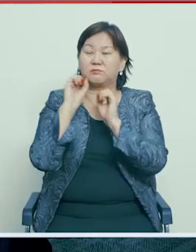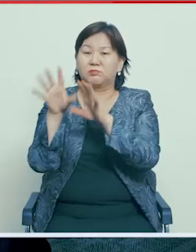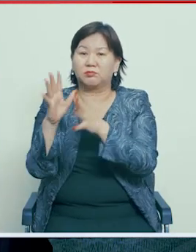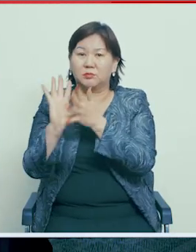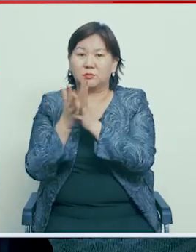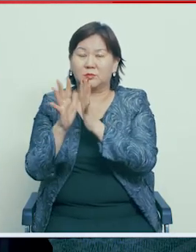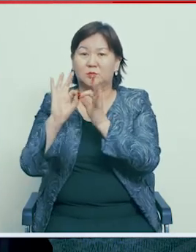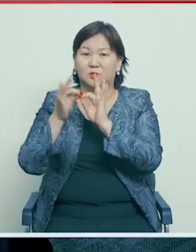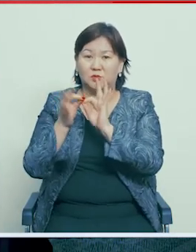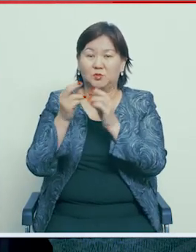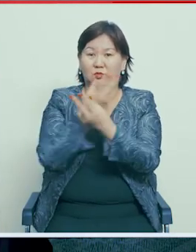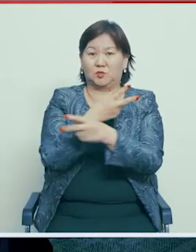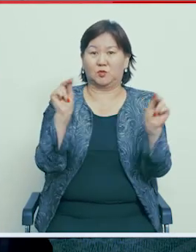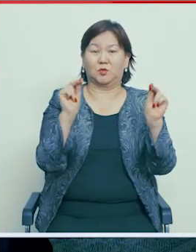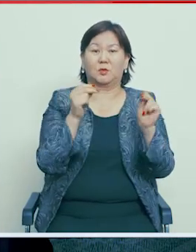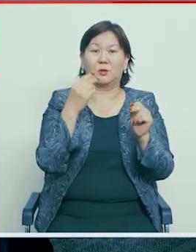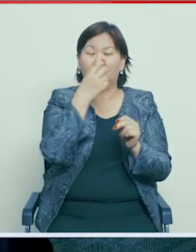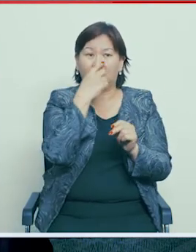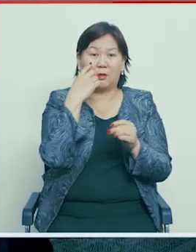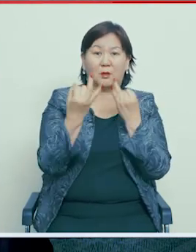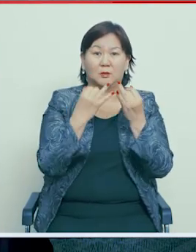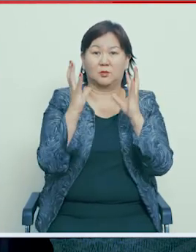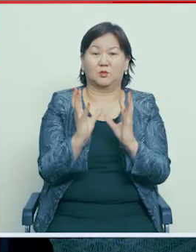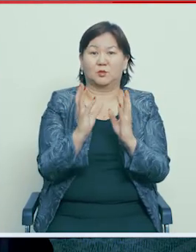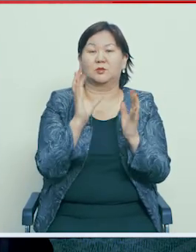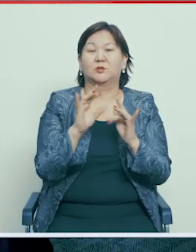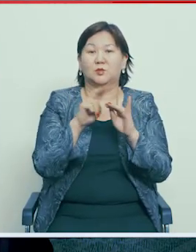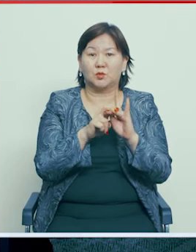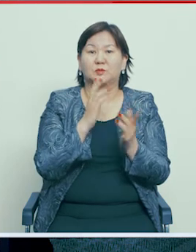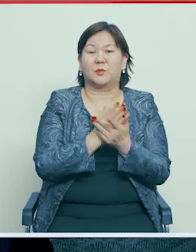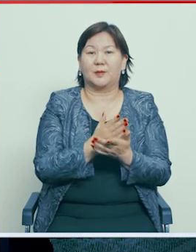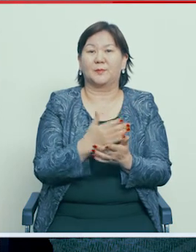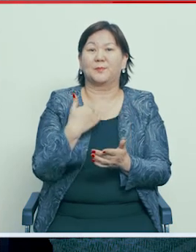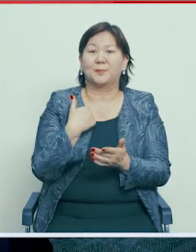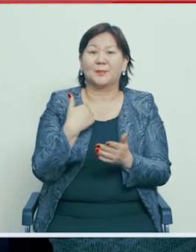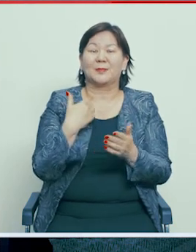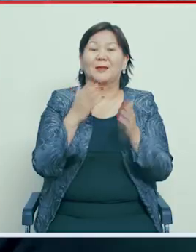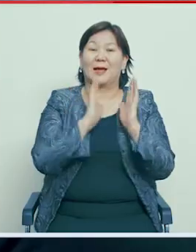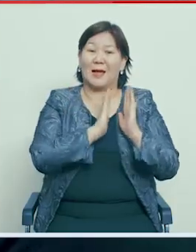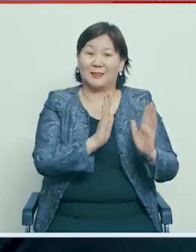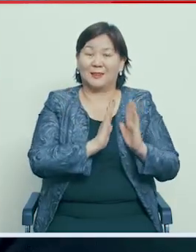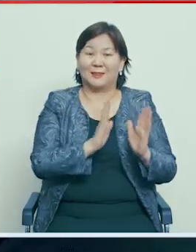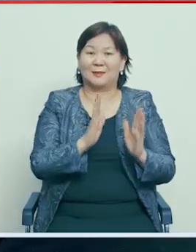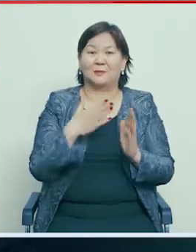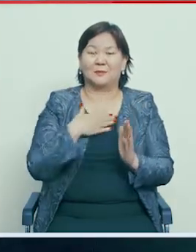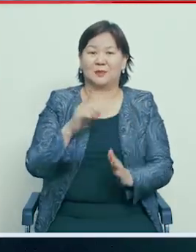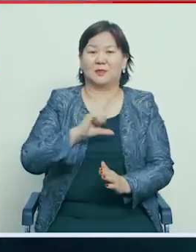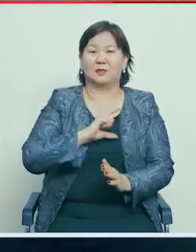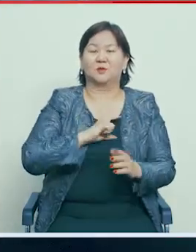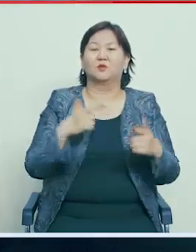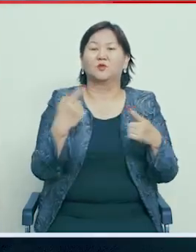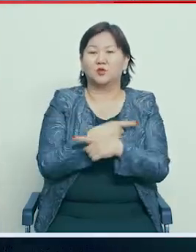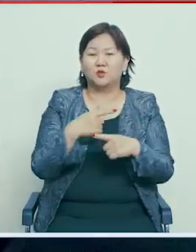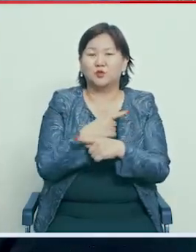та нартай яг чөлөөтөө та нарын ярьж байгаа сэдвэр би яриад энэ ч сууж байна. Гэтэл яг энэ хандлага маань миний эрхийг